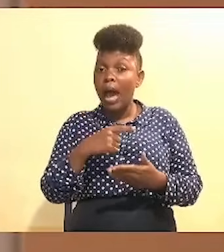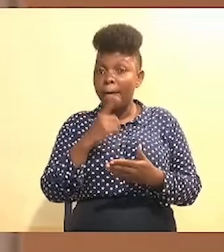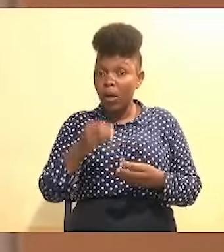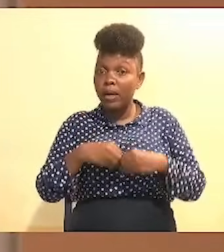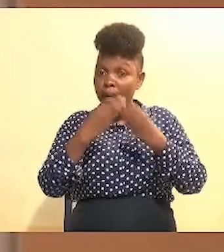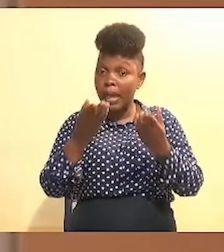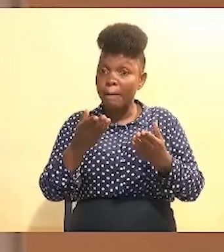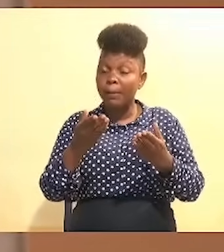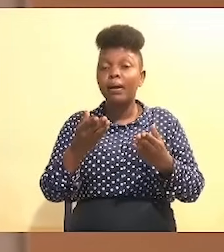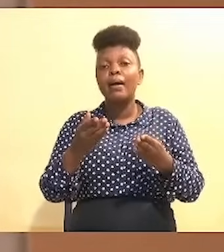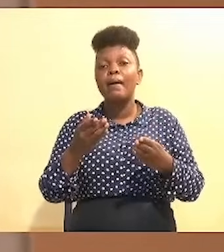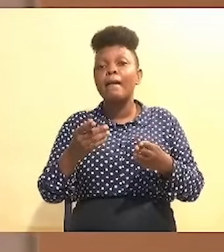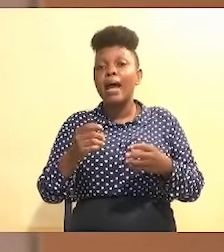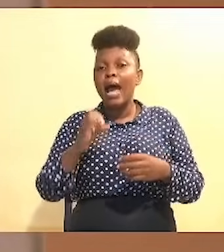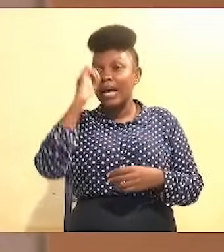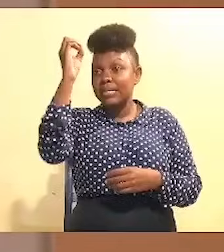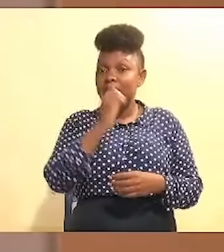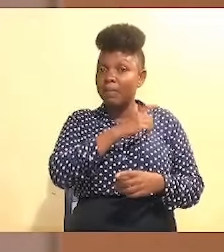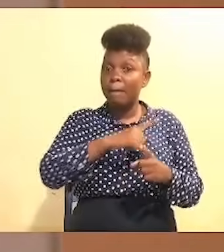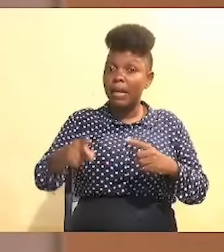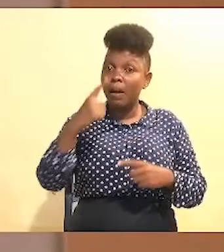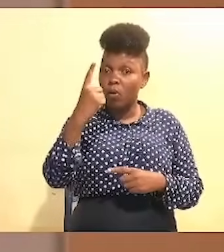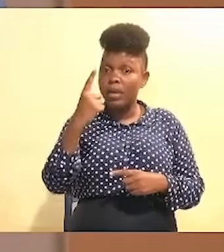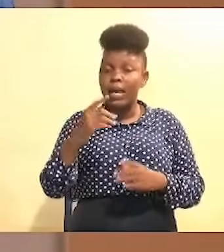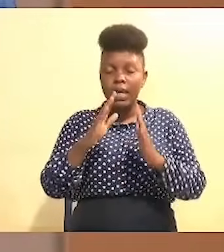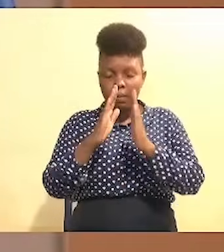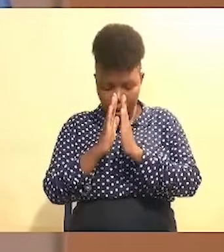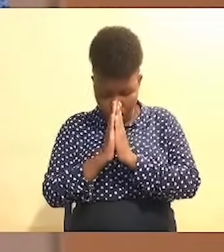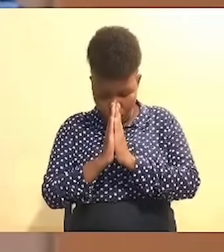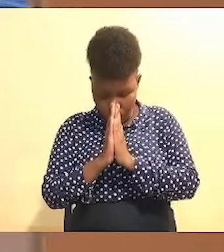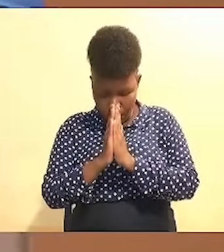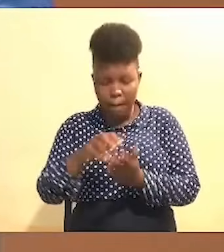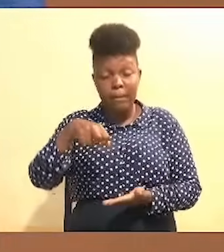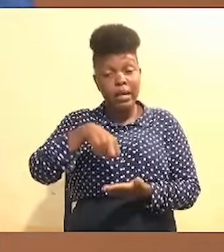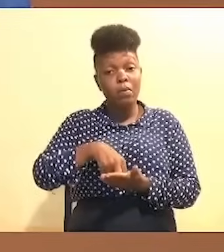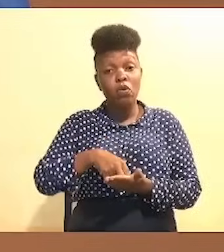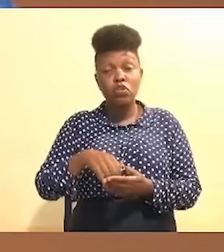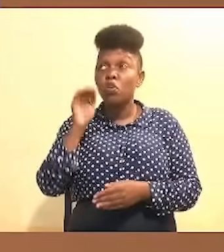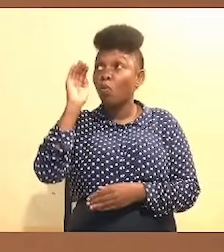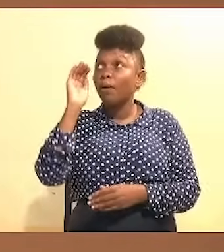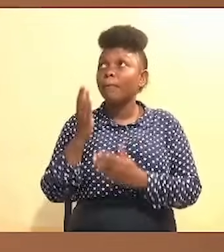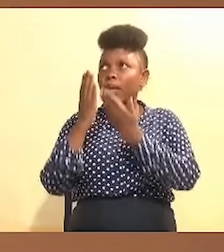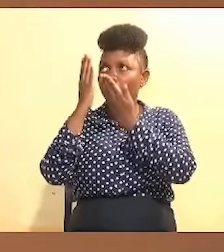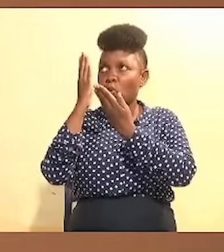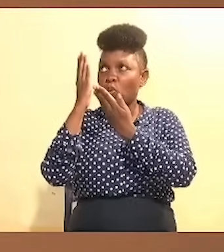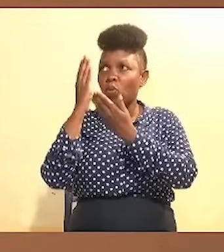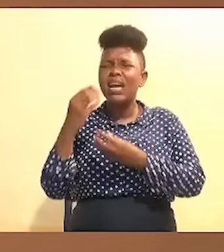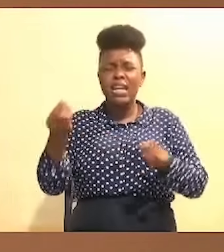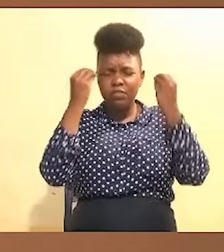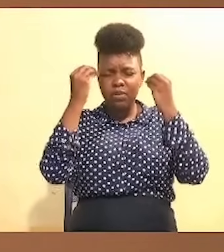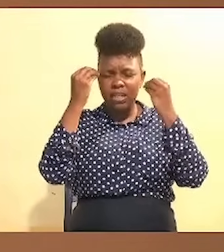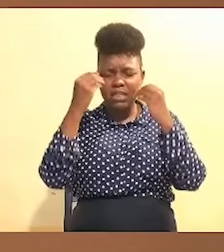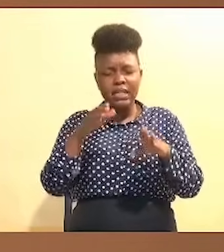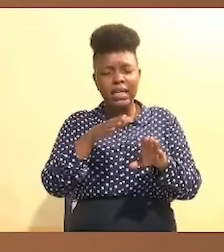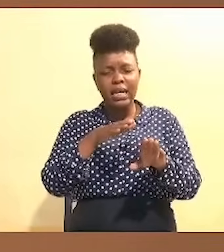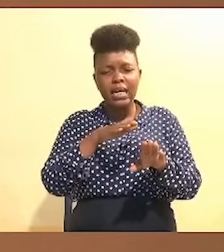ni katika maombi. Piga magoti, mwambie Mungu, nifundishe, nielekeze. Mungu anatufundisha